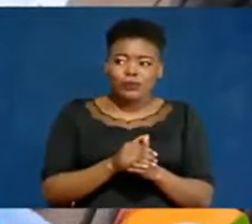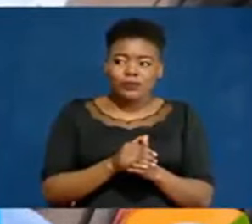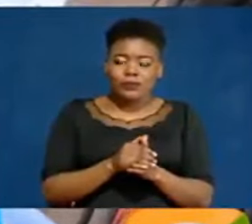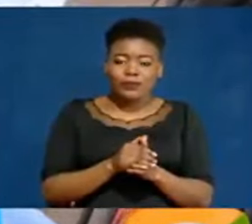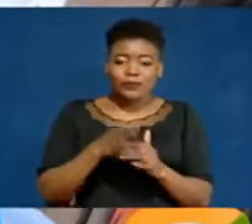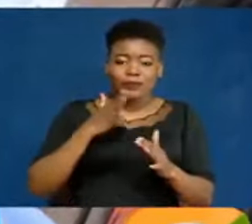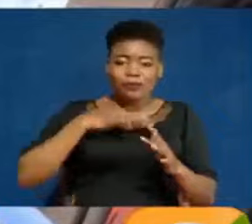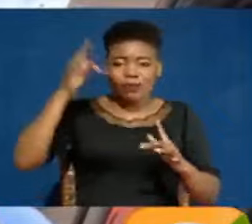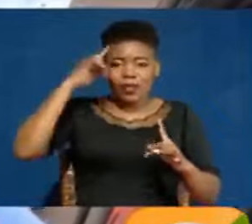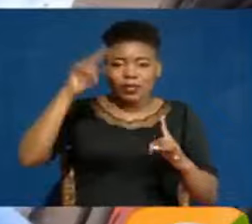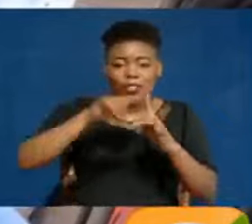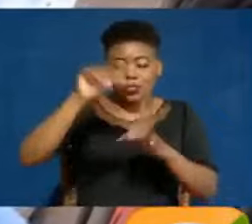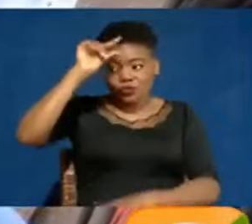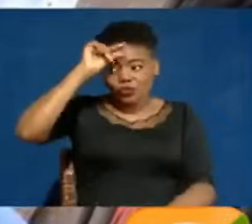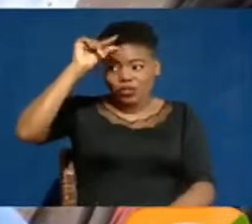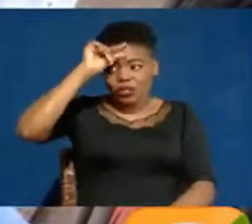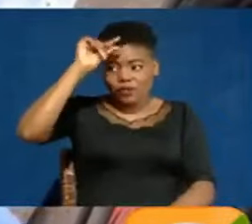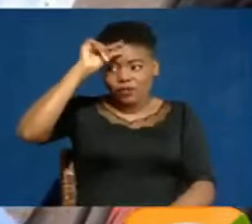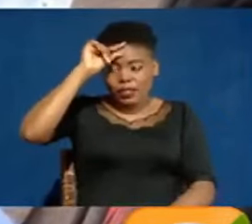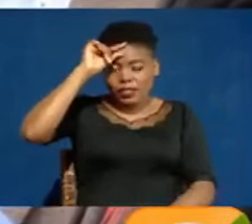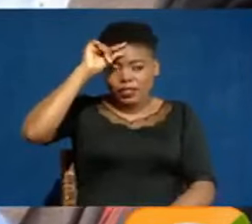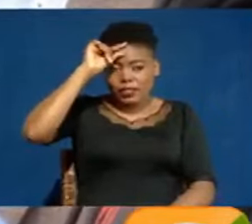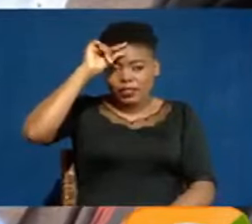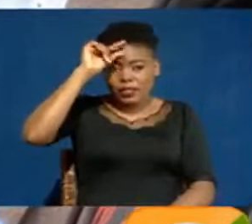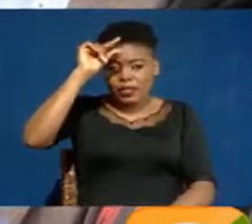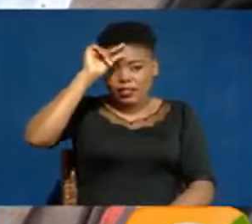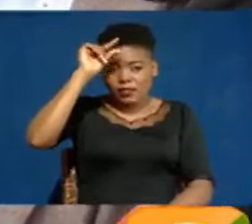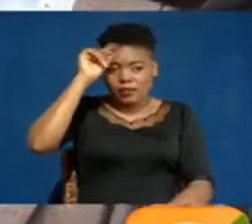intention as government is to make sure that